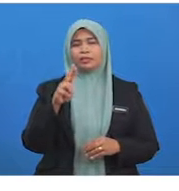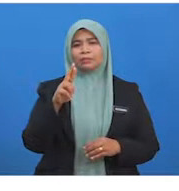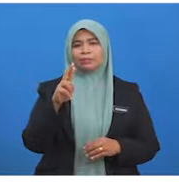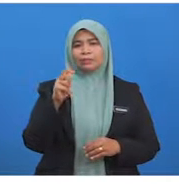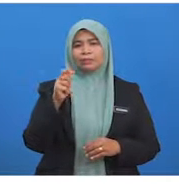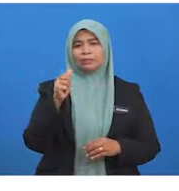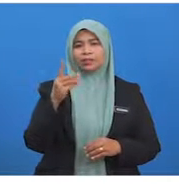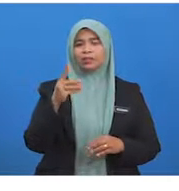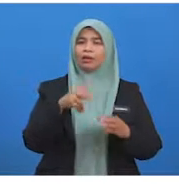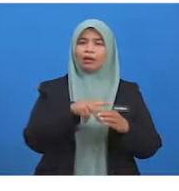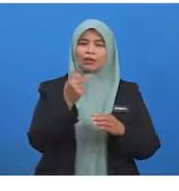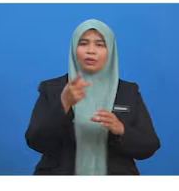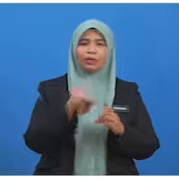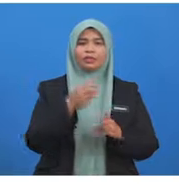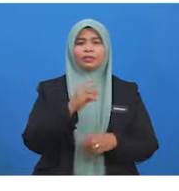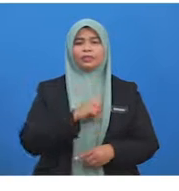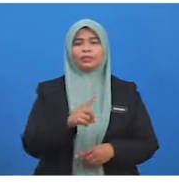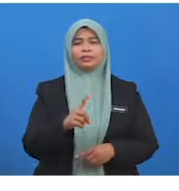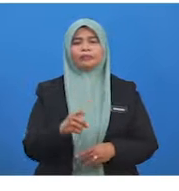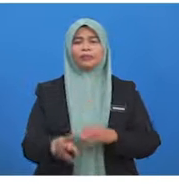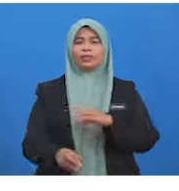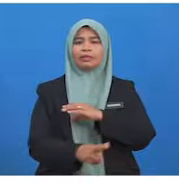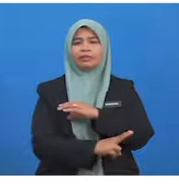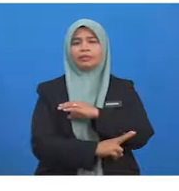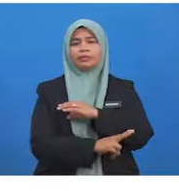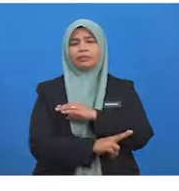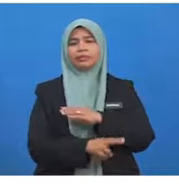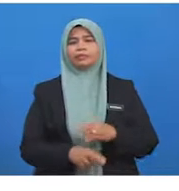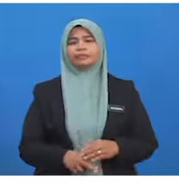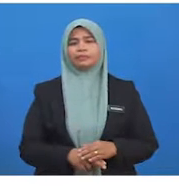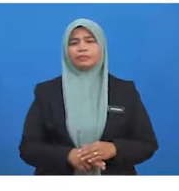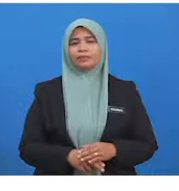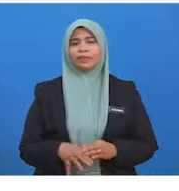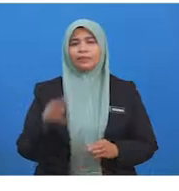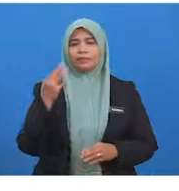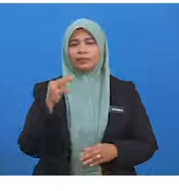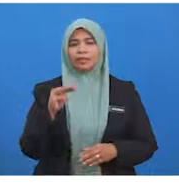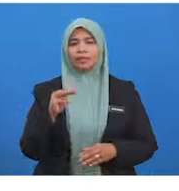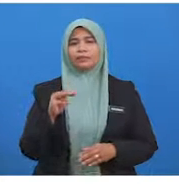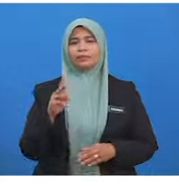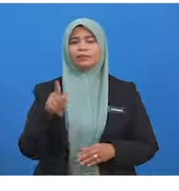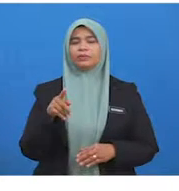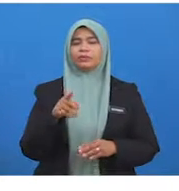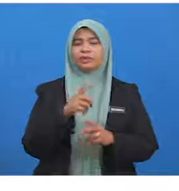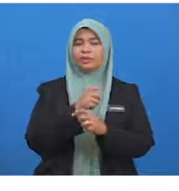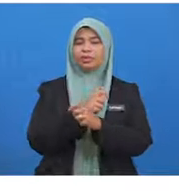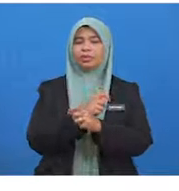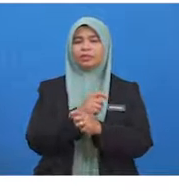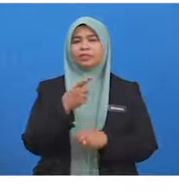ini? Mereka perlu ditahan selama 3 hari 3 malam dan diminta untuk